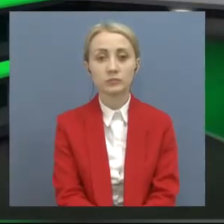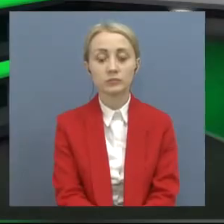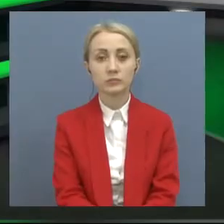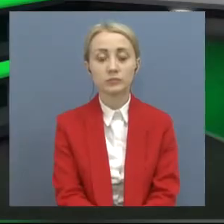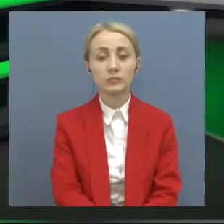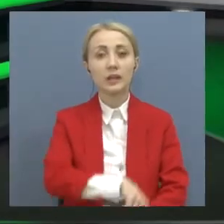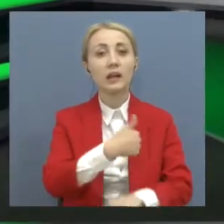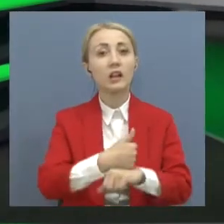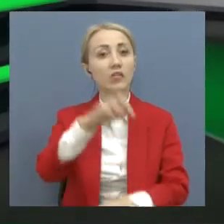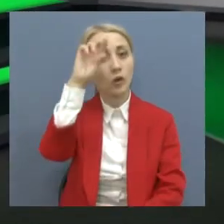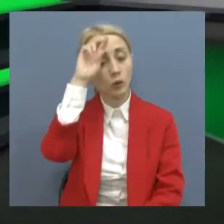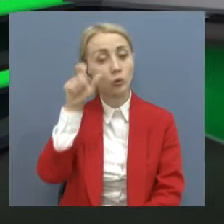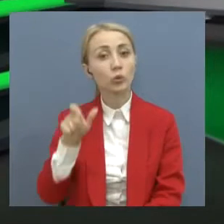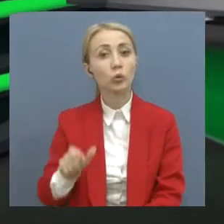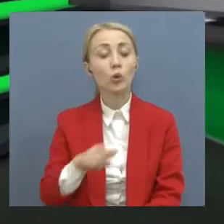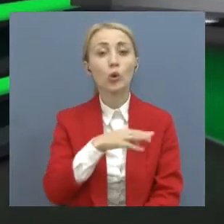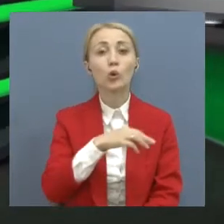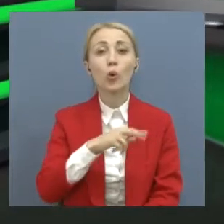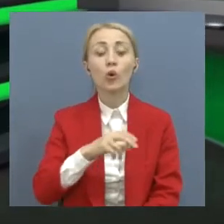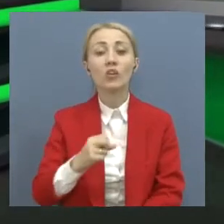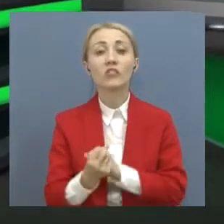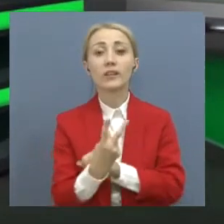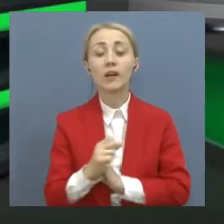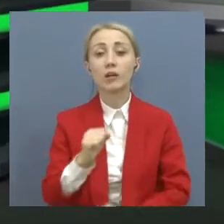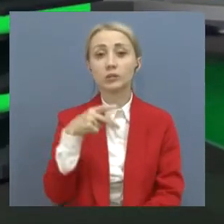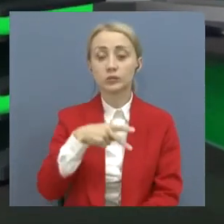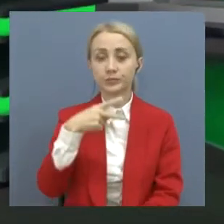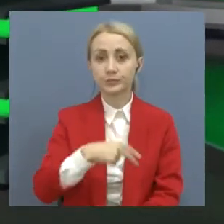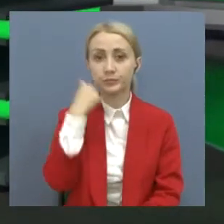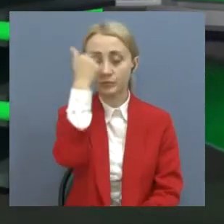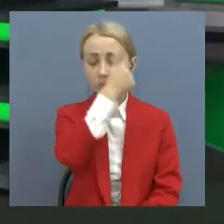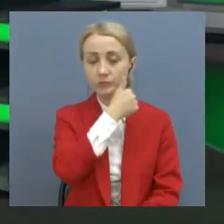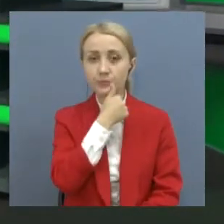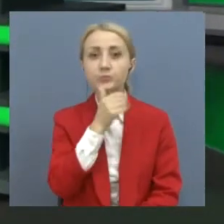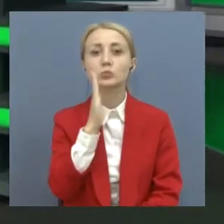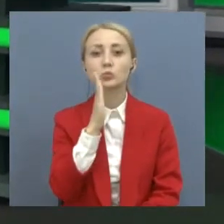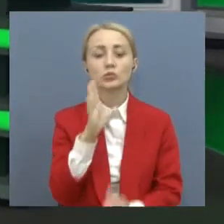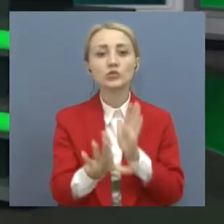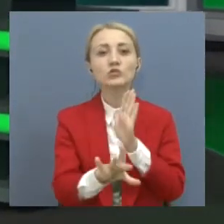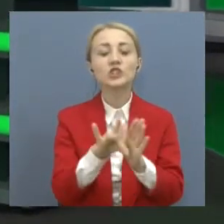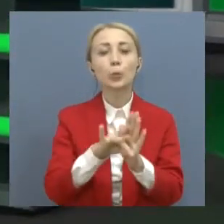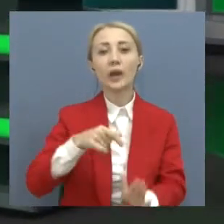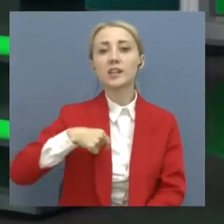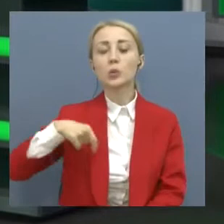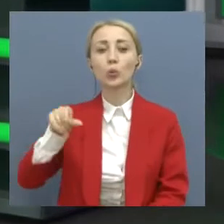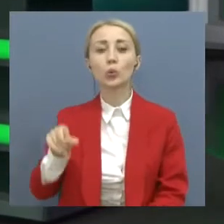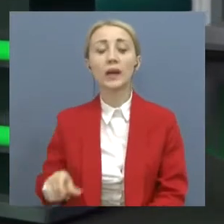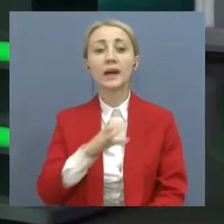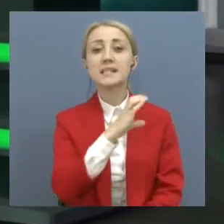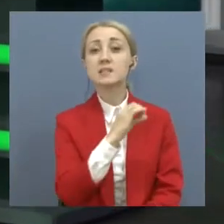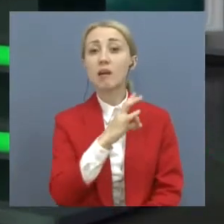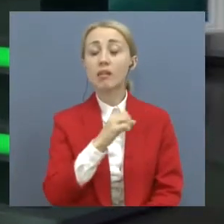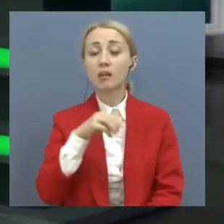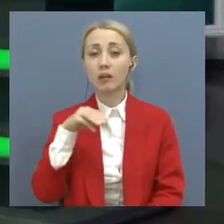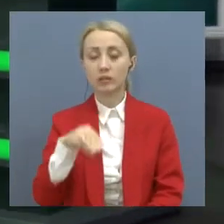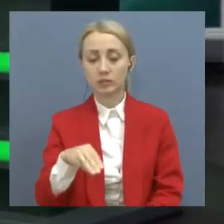Мемлекет басшысы Қасым Жомарт Тоқаевтың жарлығымен 2020 жылдың 12 тамызына Қазақстан Республикасы парламенті сенатына сайлау